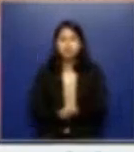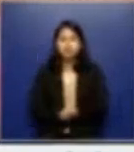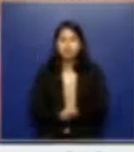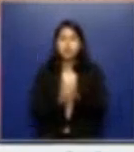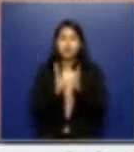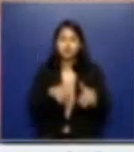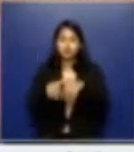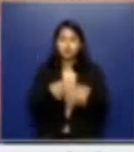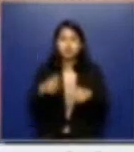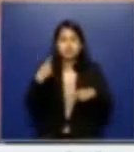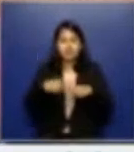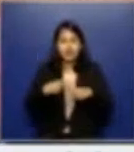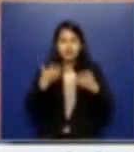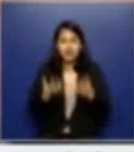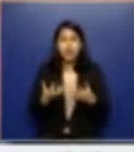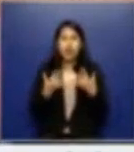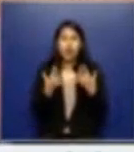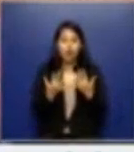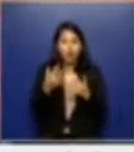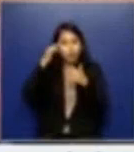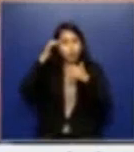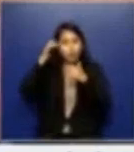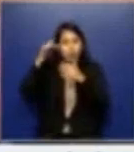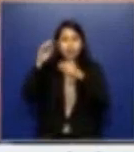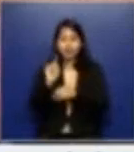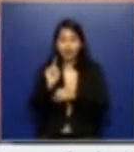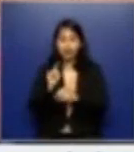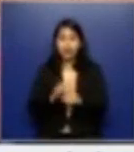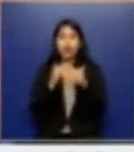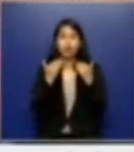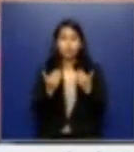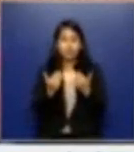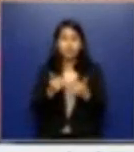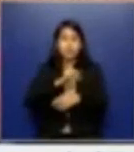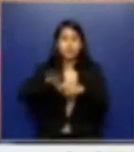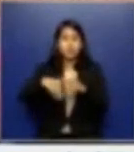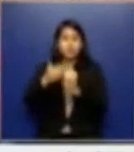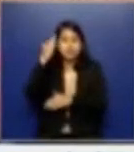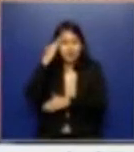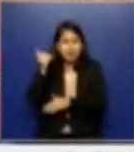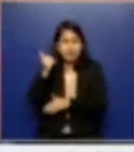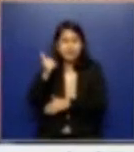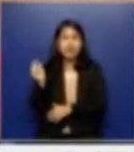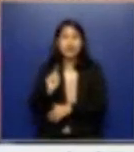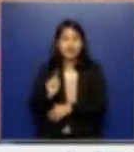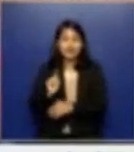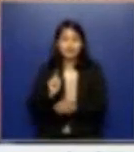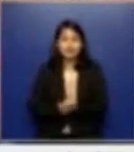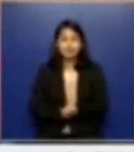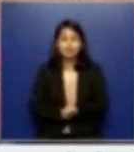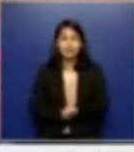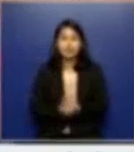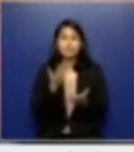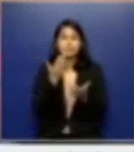าก็รอความหวังหวังว่าอะไรครับวันนี้นี่เป็นที่ทราบกันทั่วกันว่าร